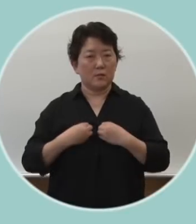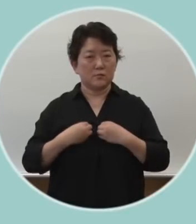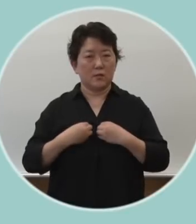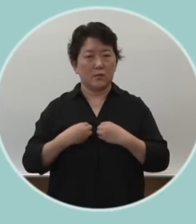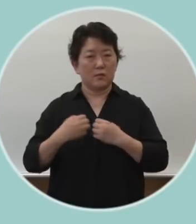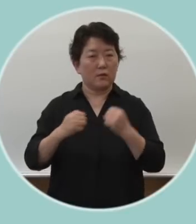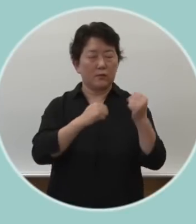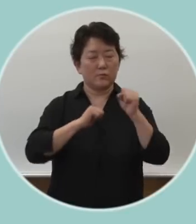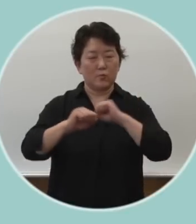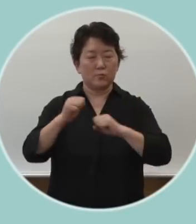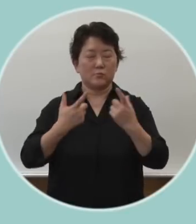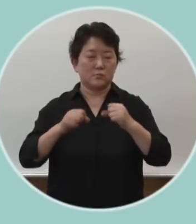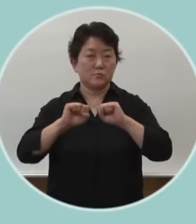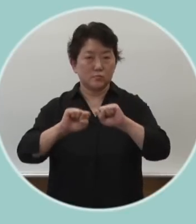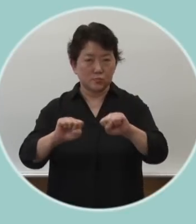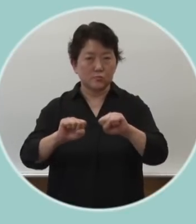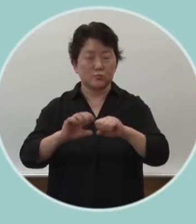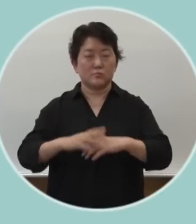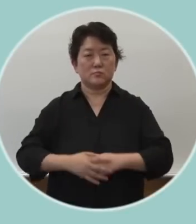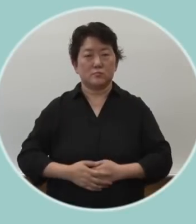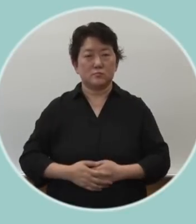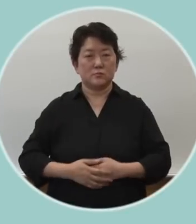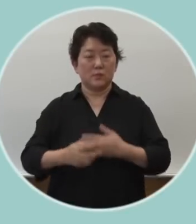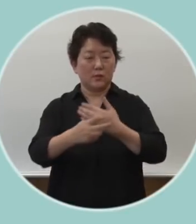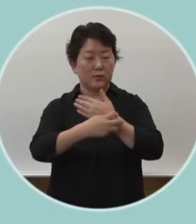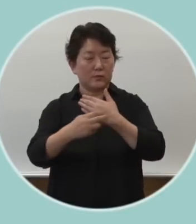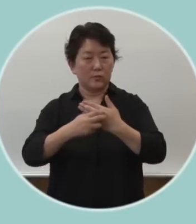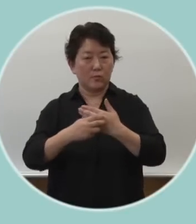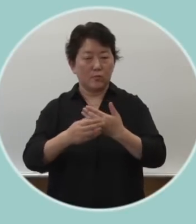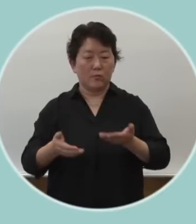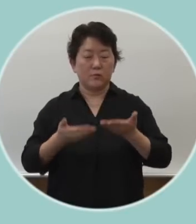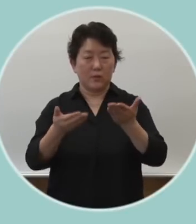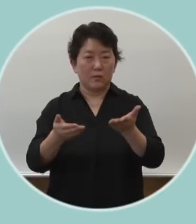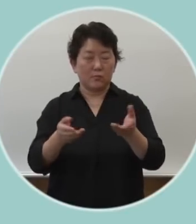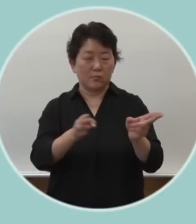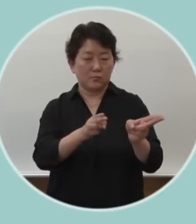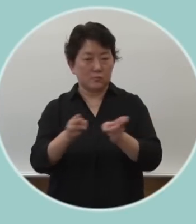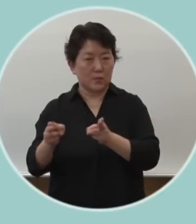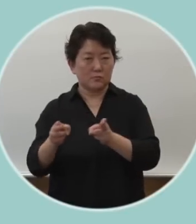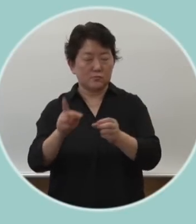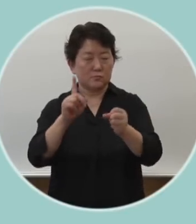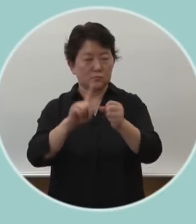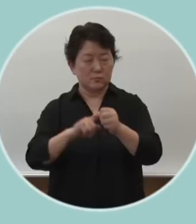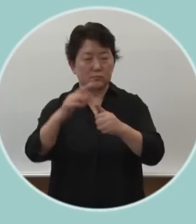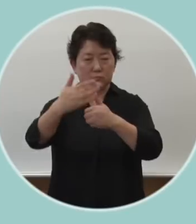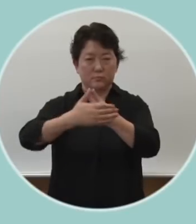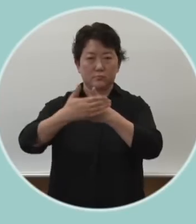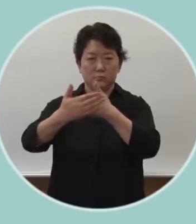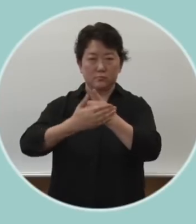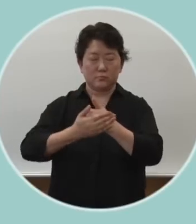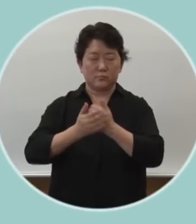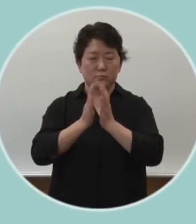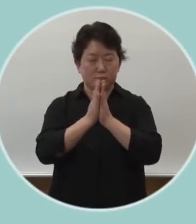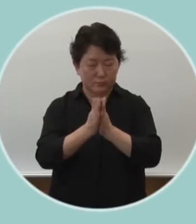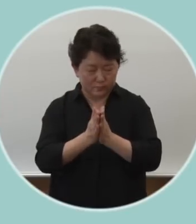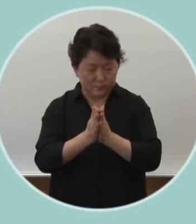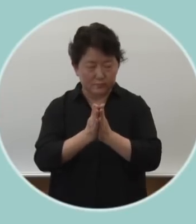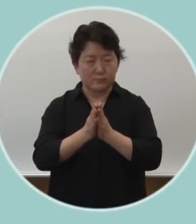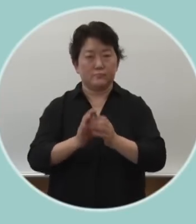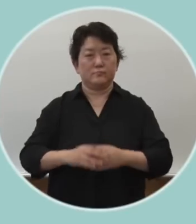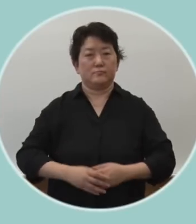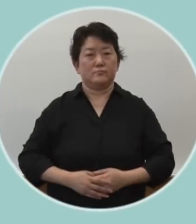回避行動を徹底していただき、医療提供体制の維持のため、 ご協力をお願いできたかと存じます